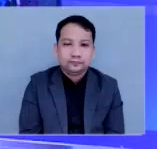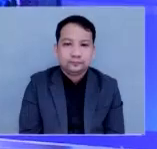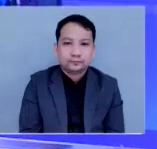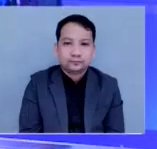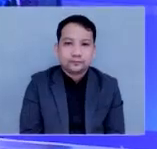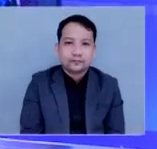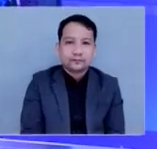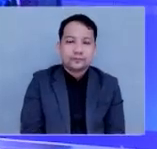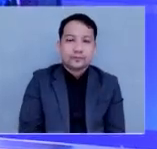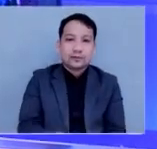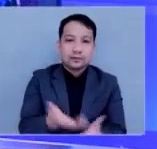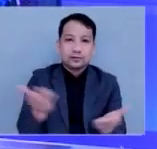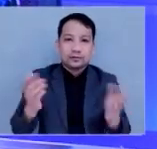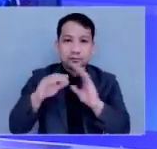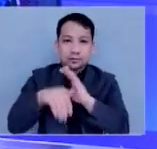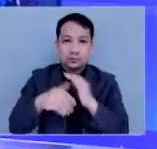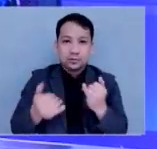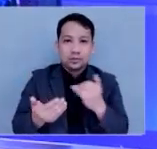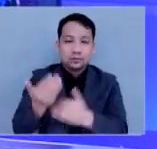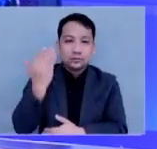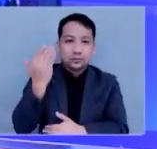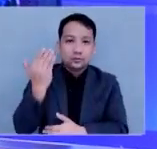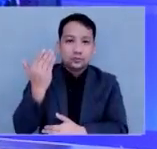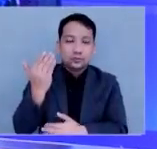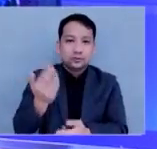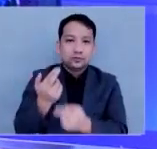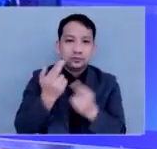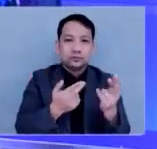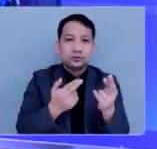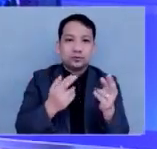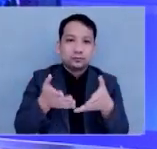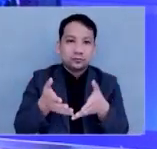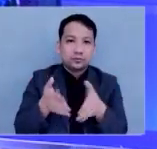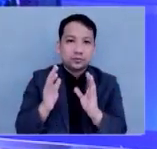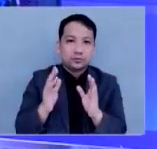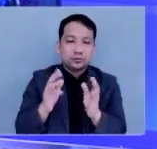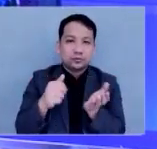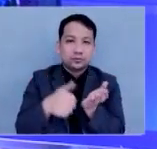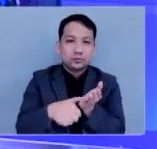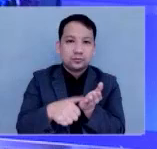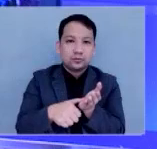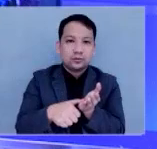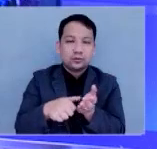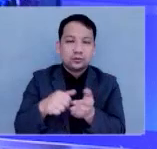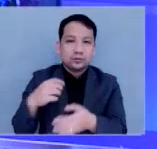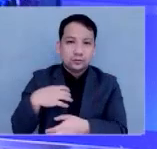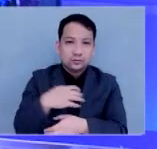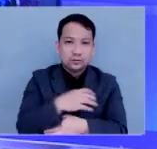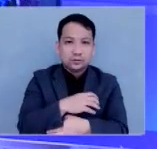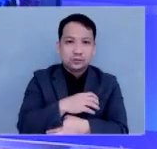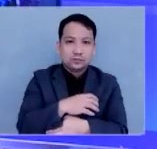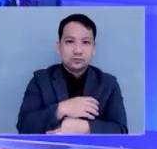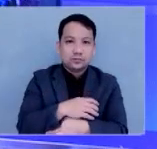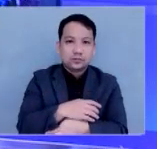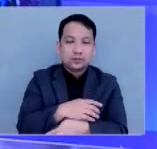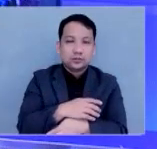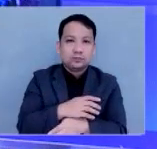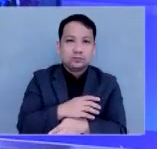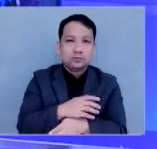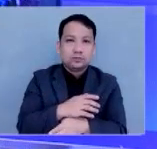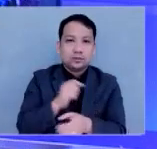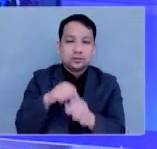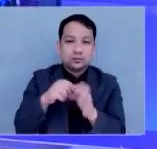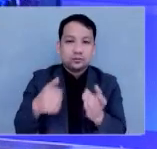Nakatakda ng ilabas ng COMELEC ngayong umaga ang resolusyon para payagang makaboto ng mga kongresista ang mga botante ng 10